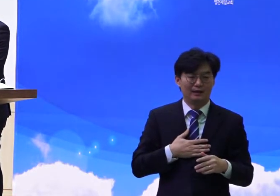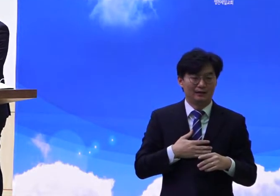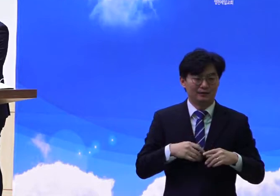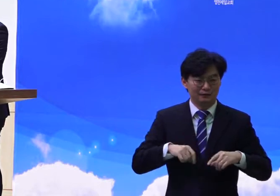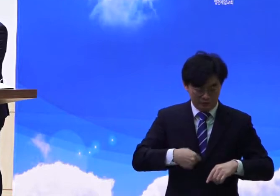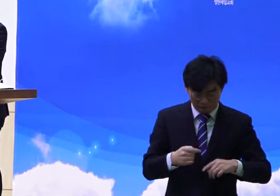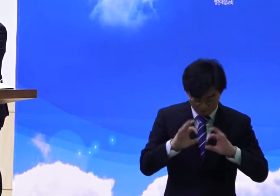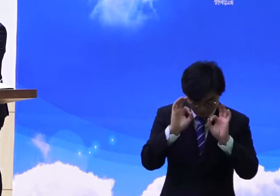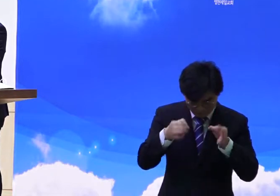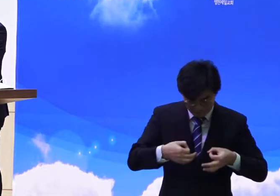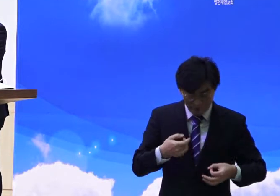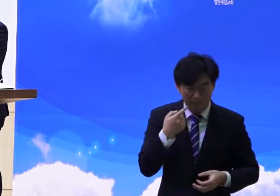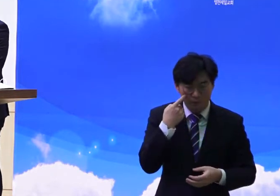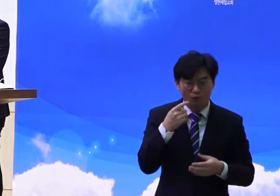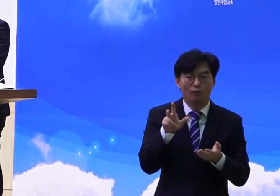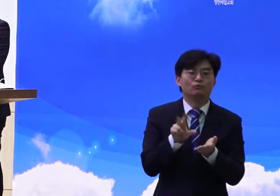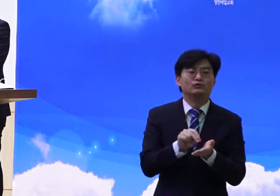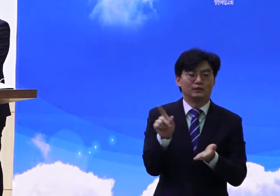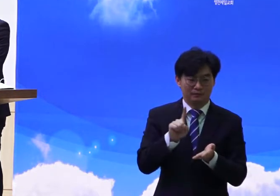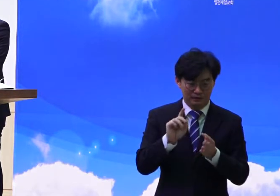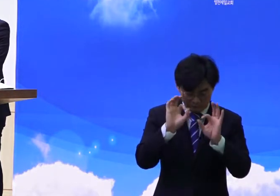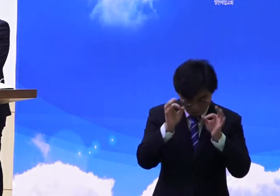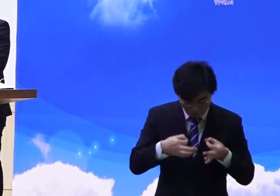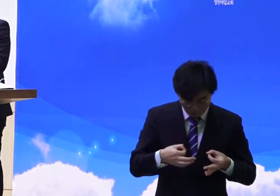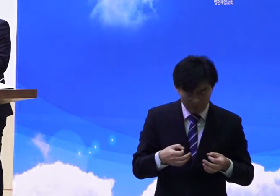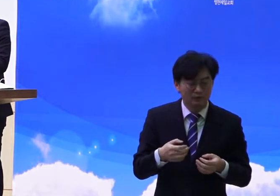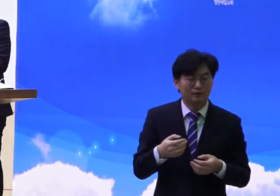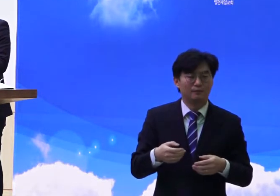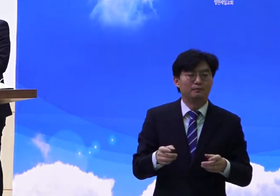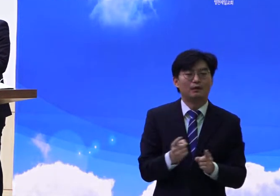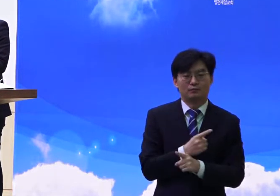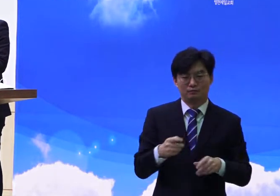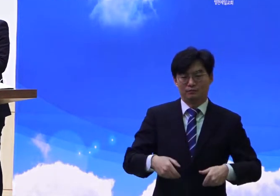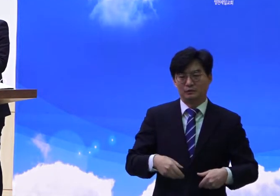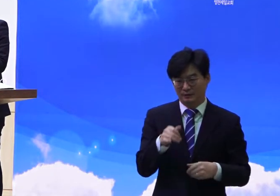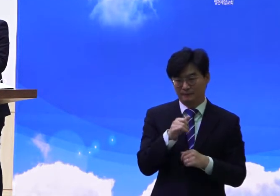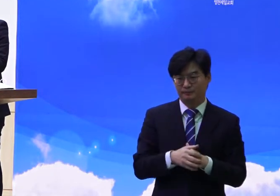한 가지 방법은 또 다른 방향인데, 한국교회가